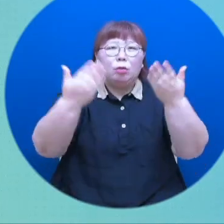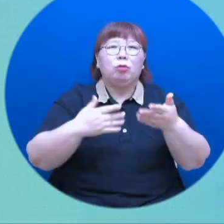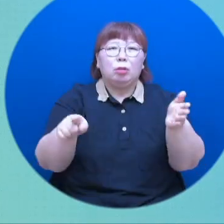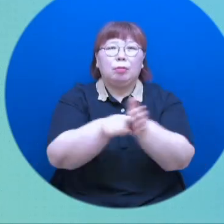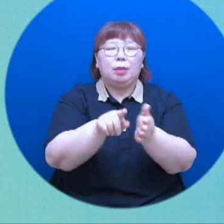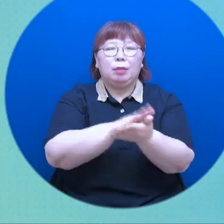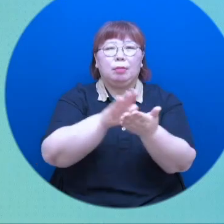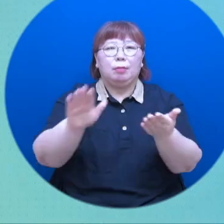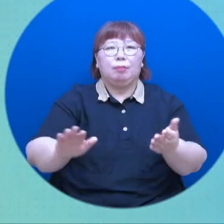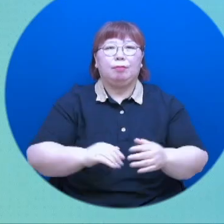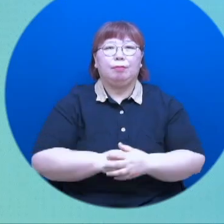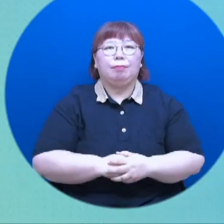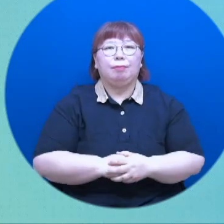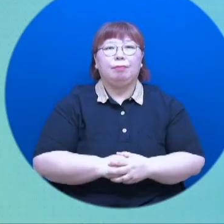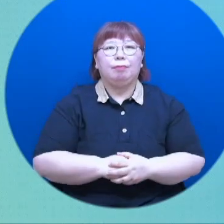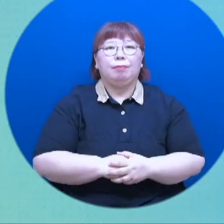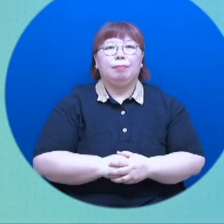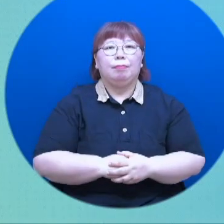믿습니다.